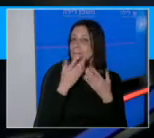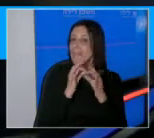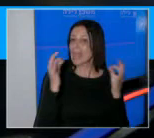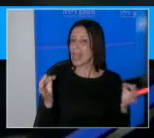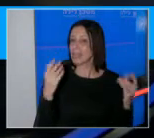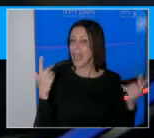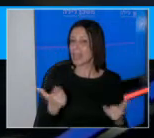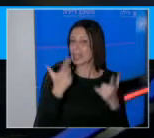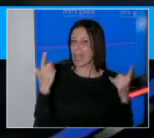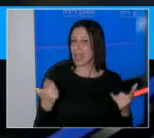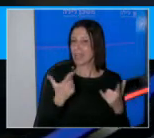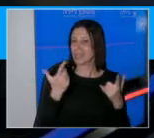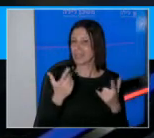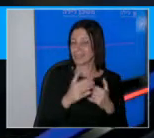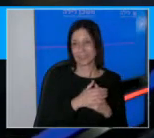החגיגה?